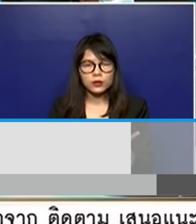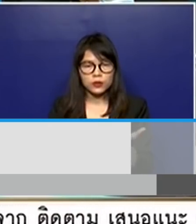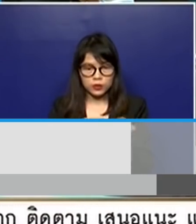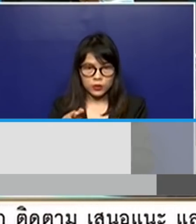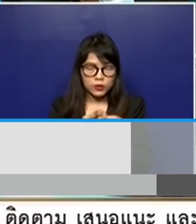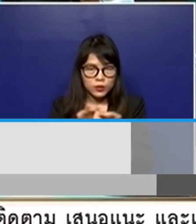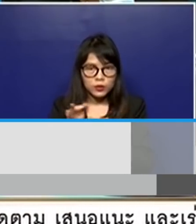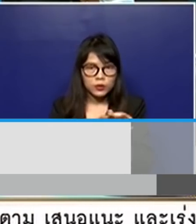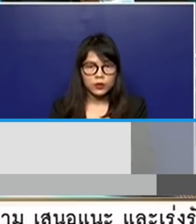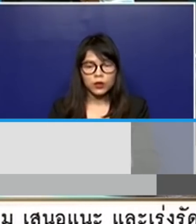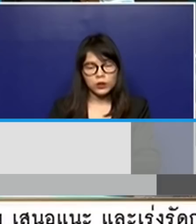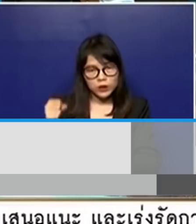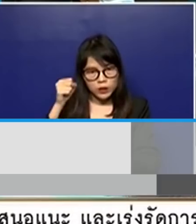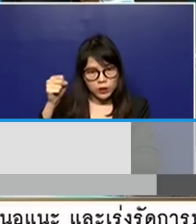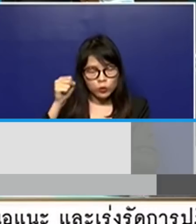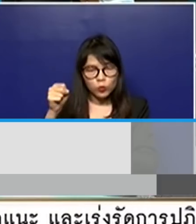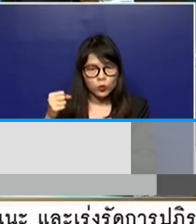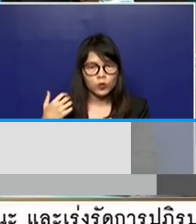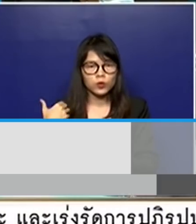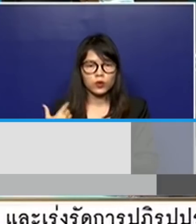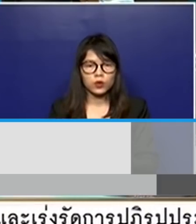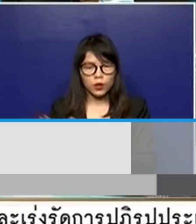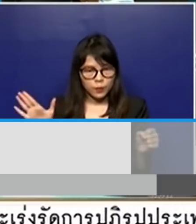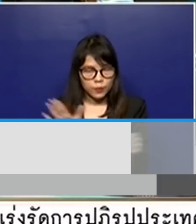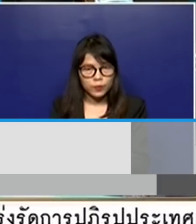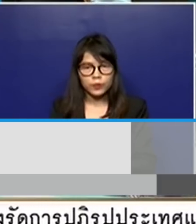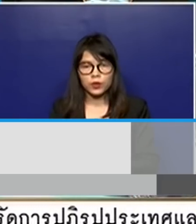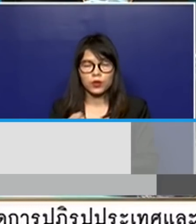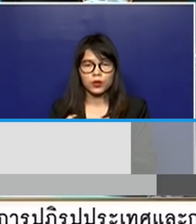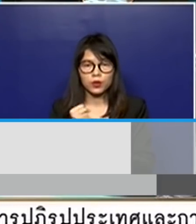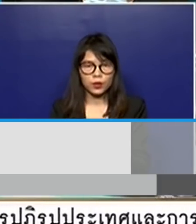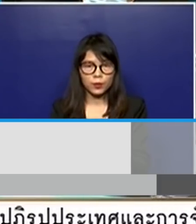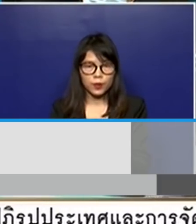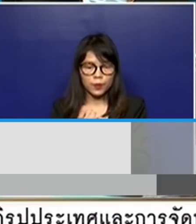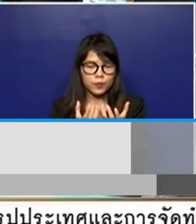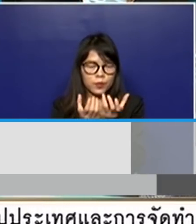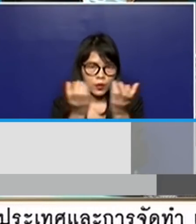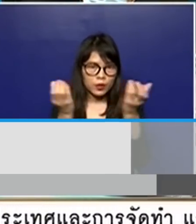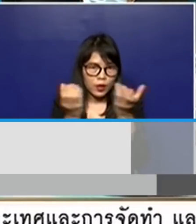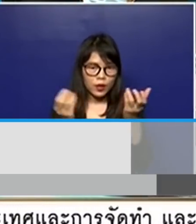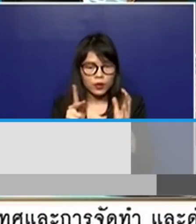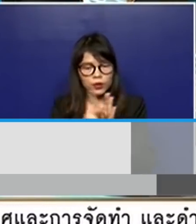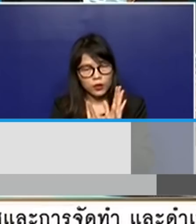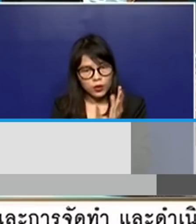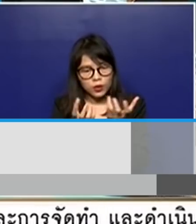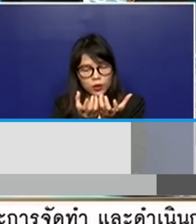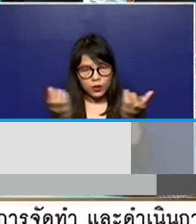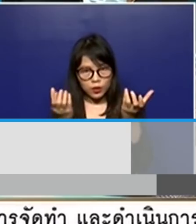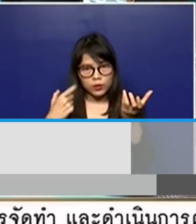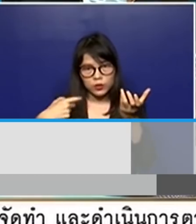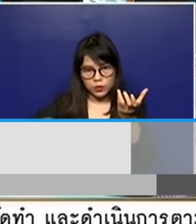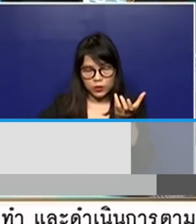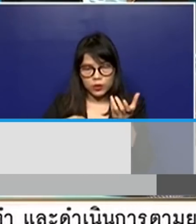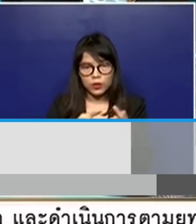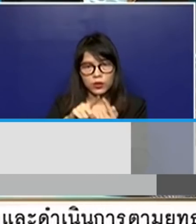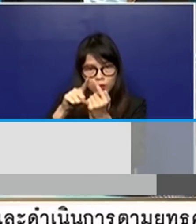การประท้วงอย่างเต็มที่เพื่อรักษาหลักการแห่งรัฐธรรมนูญผมไม่ยอมครับให้ใครนำสถาบันม